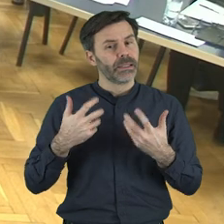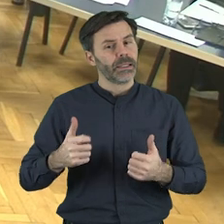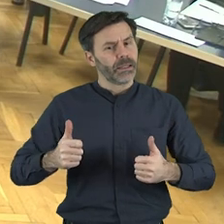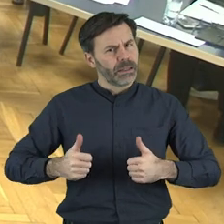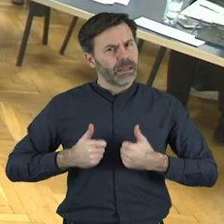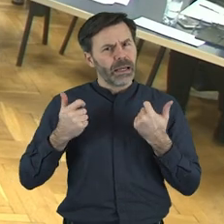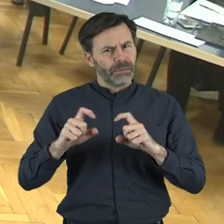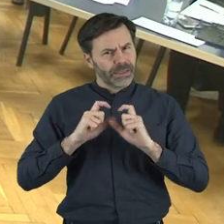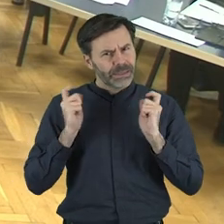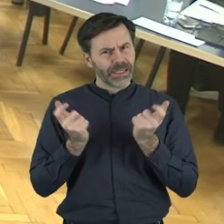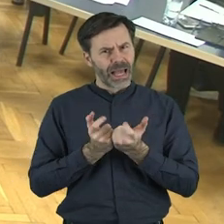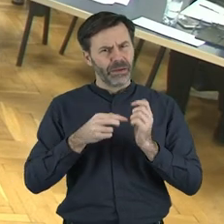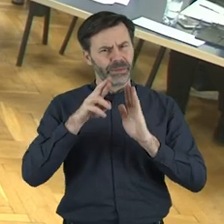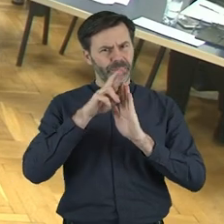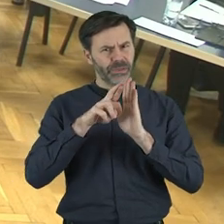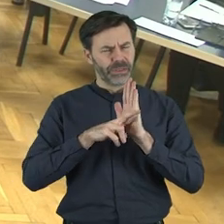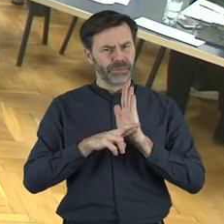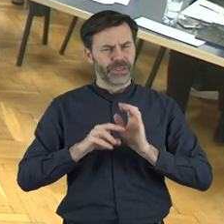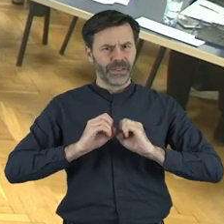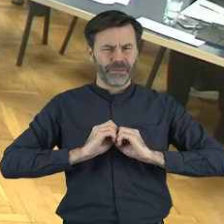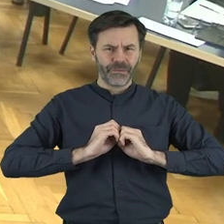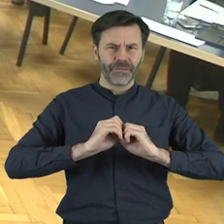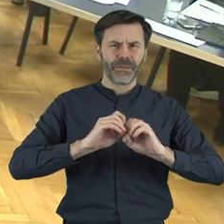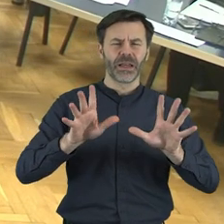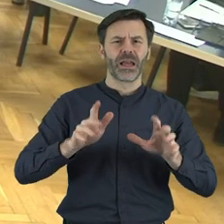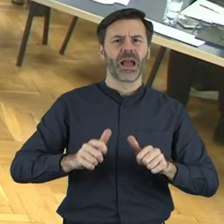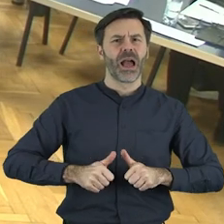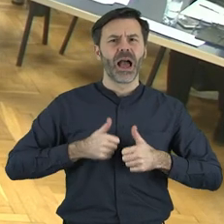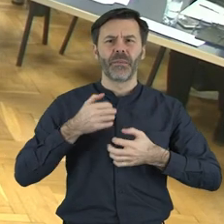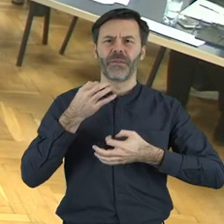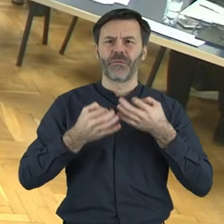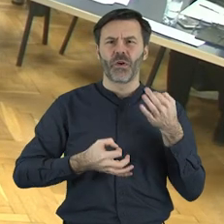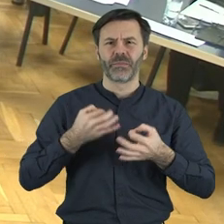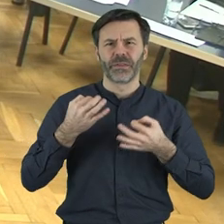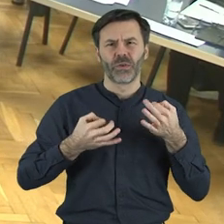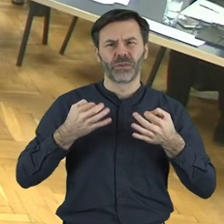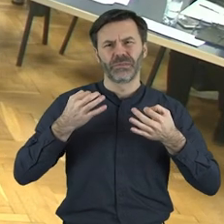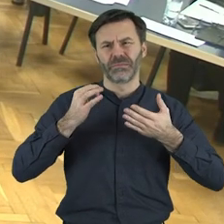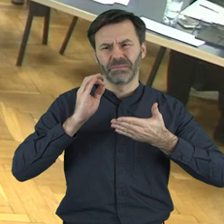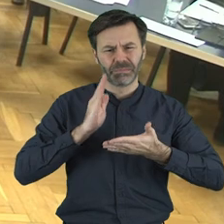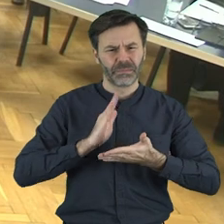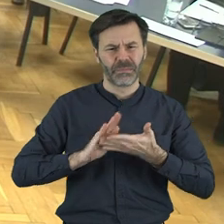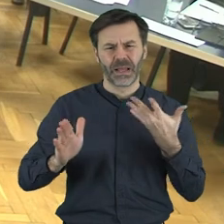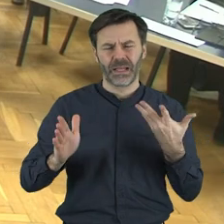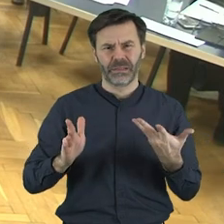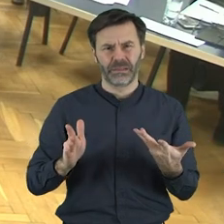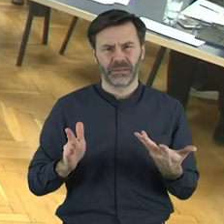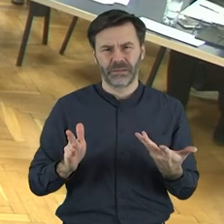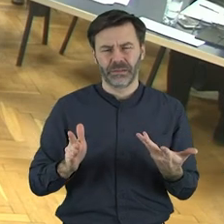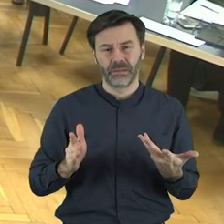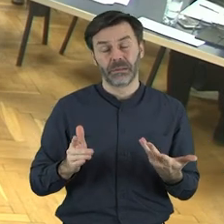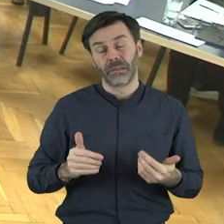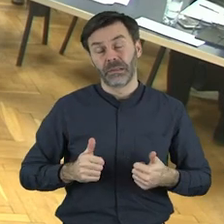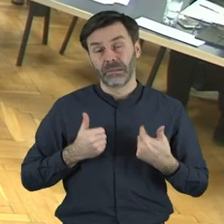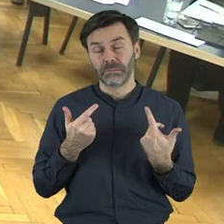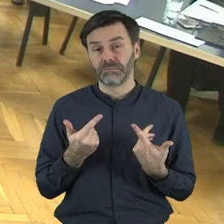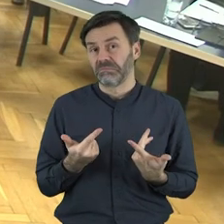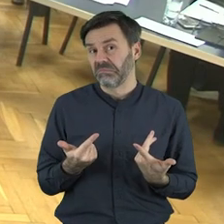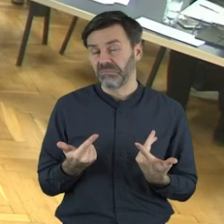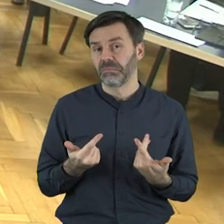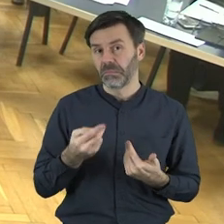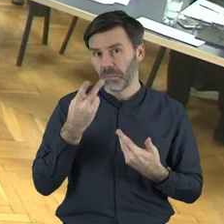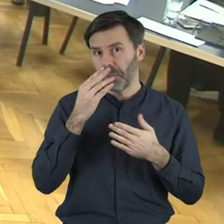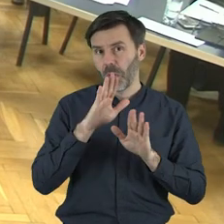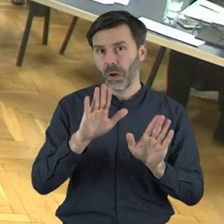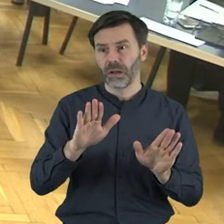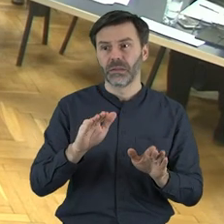wątpliwości, które szkodzą budowaniu społeczeństwa obywatelskiego w sposób oddolny, ale jednak pojawiły się w przestrzeni publicznej wątki